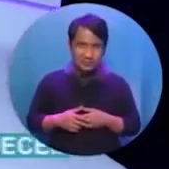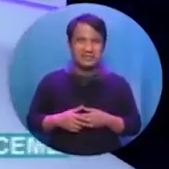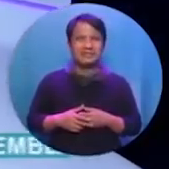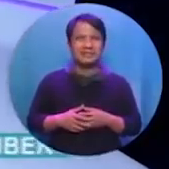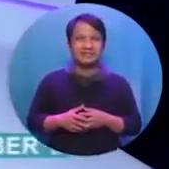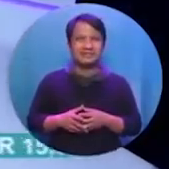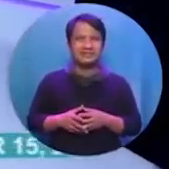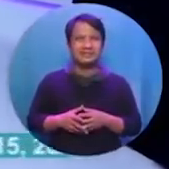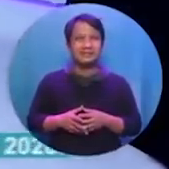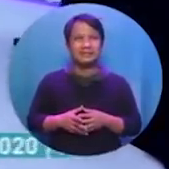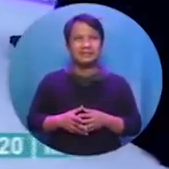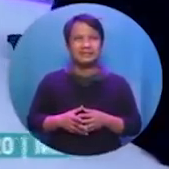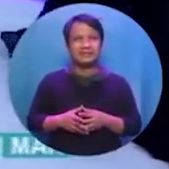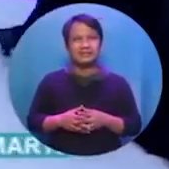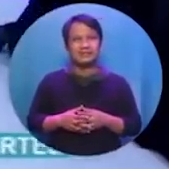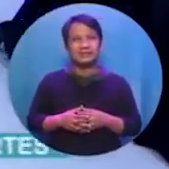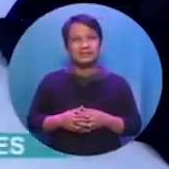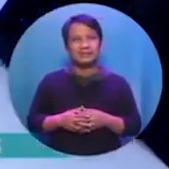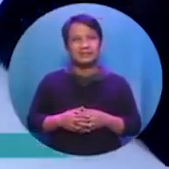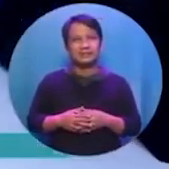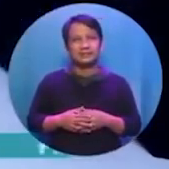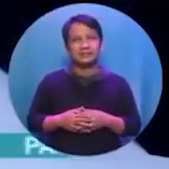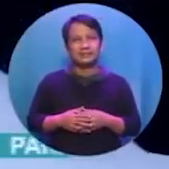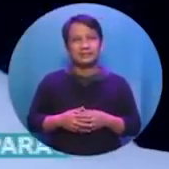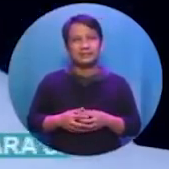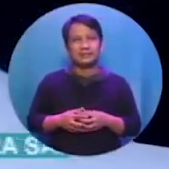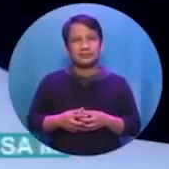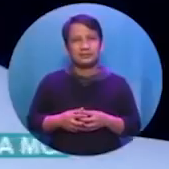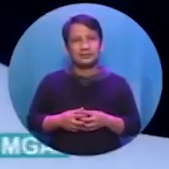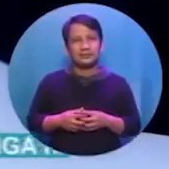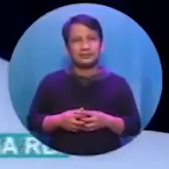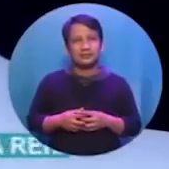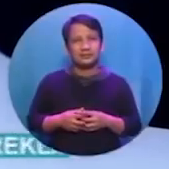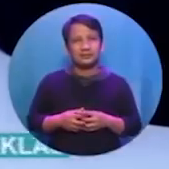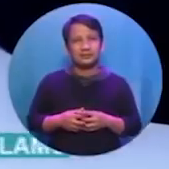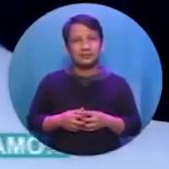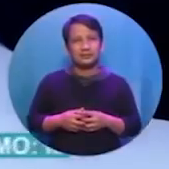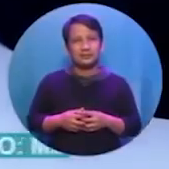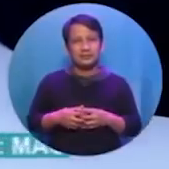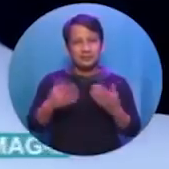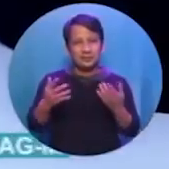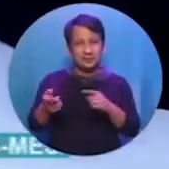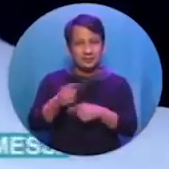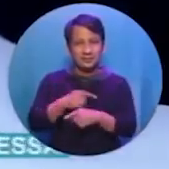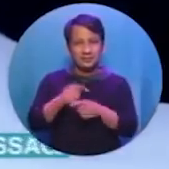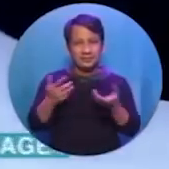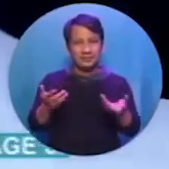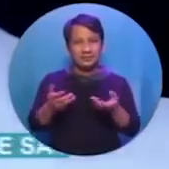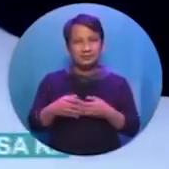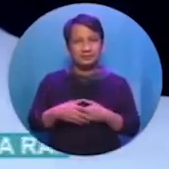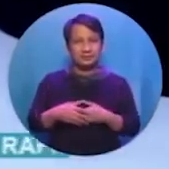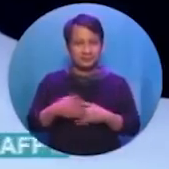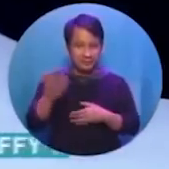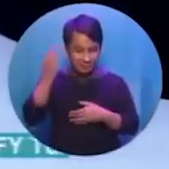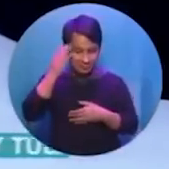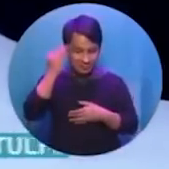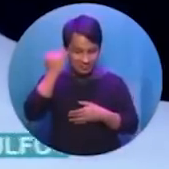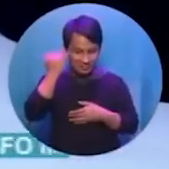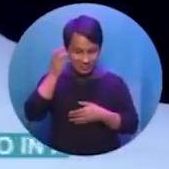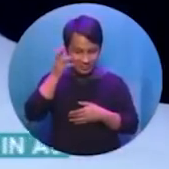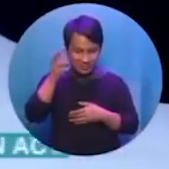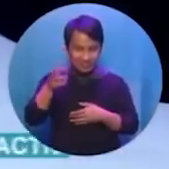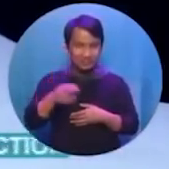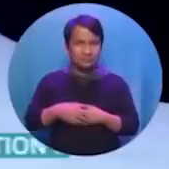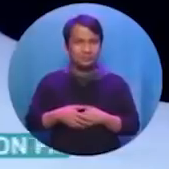Hmm. Si JR. Tagas lang si JR? Kawain si Isabela? Hindi. Kasi may kilala akong JR.